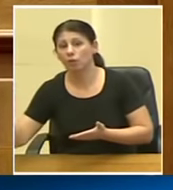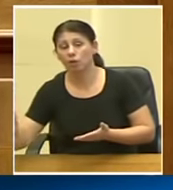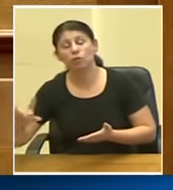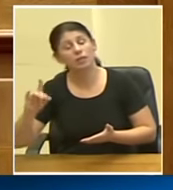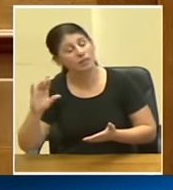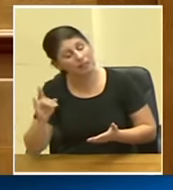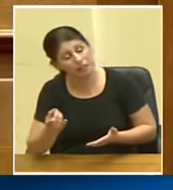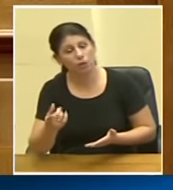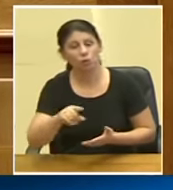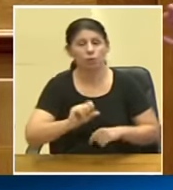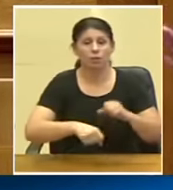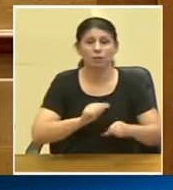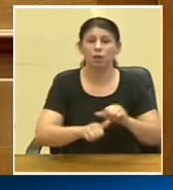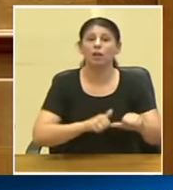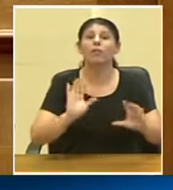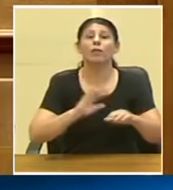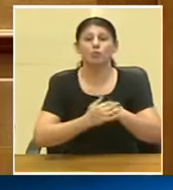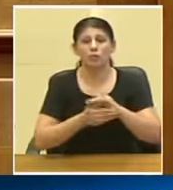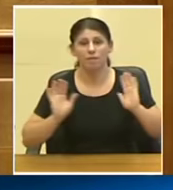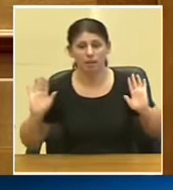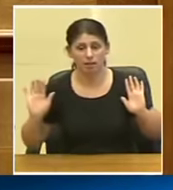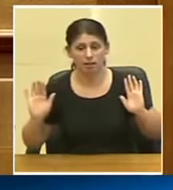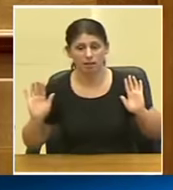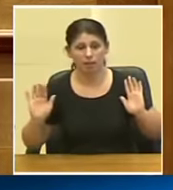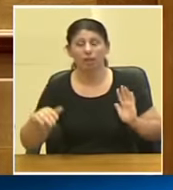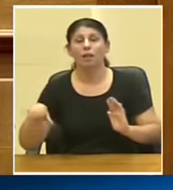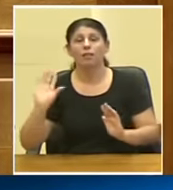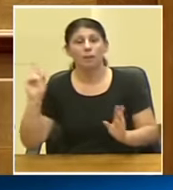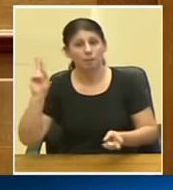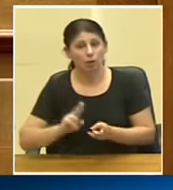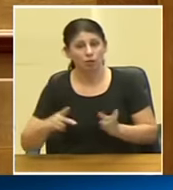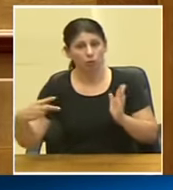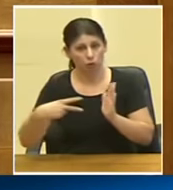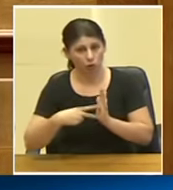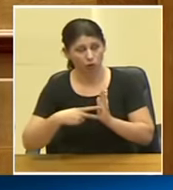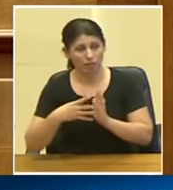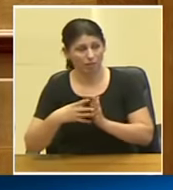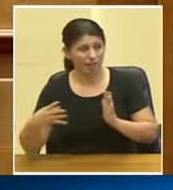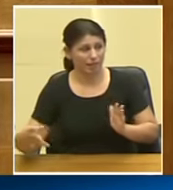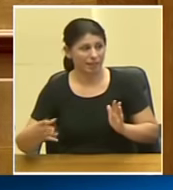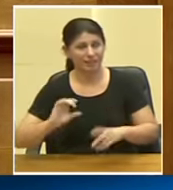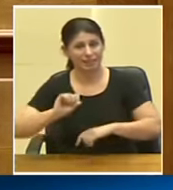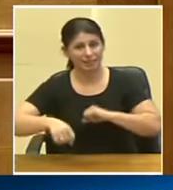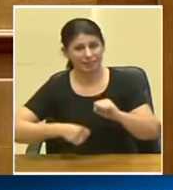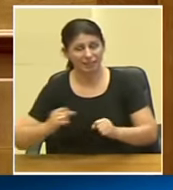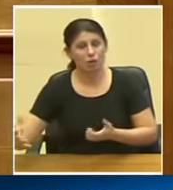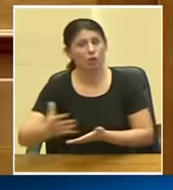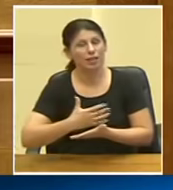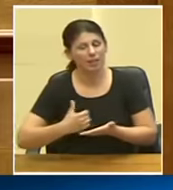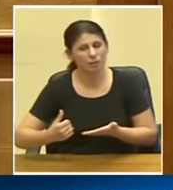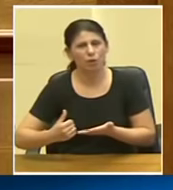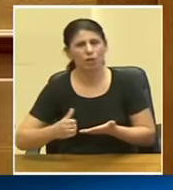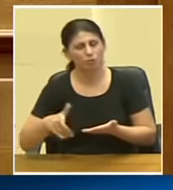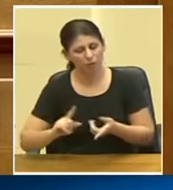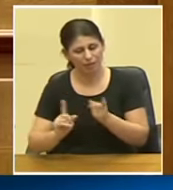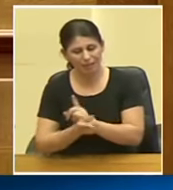Κινάλ. Δεν τους ενδιαφέρει. Δεν μειώσαμε το 2019 τις κοινωνικές εισφορές που ήταν στα